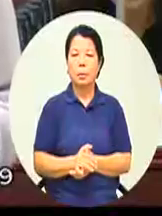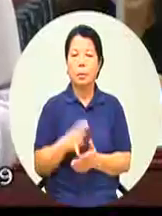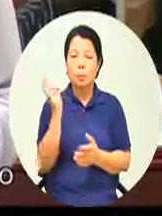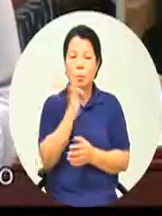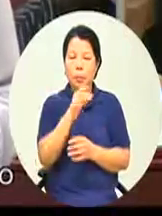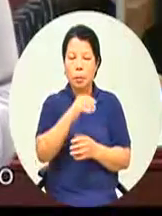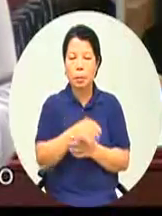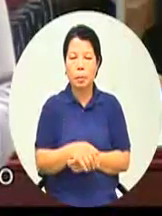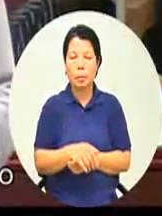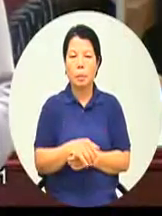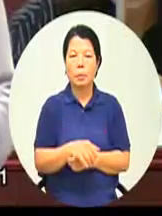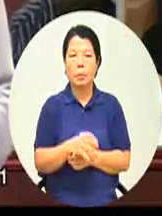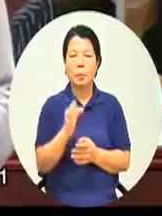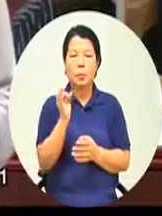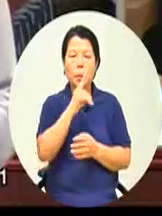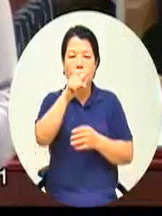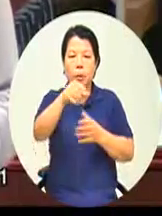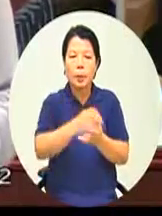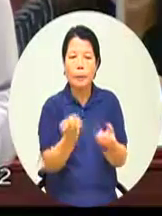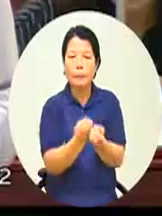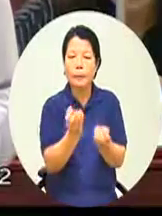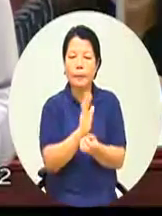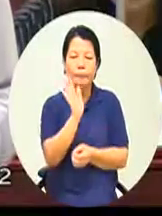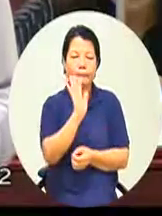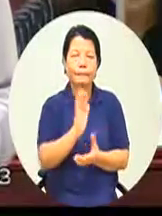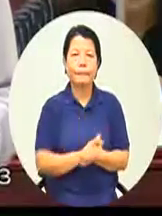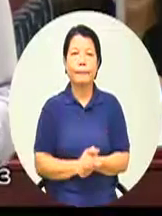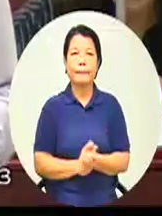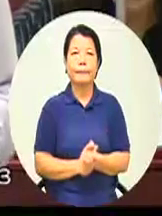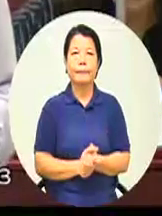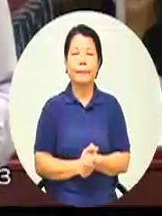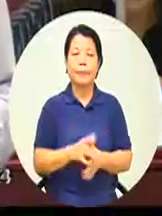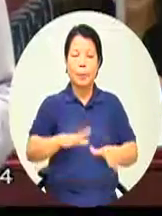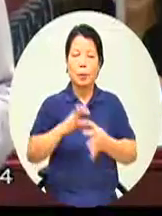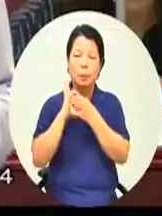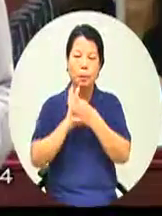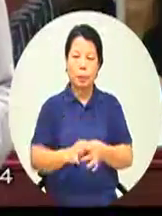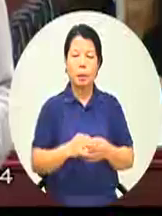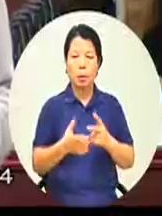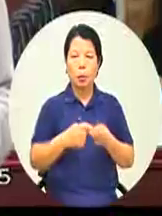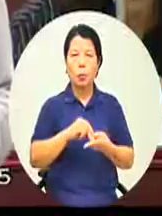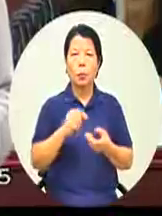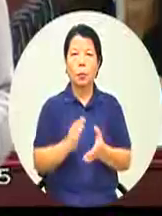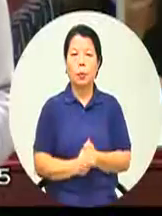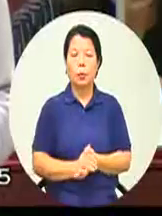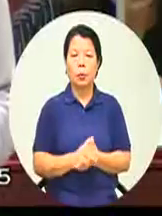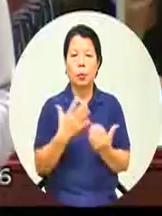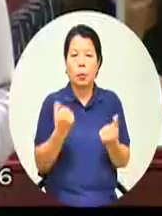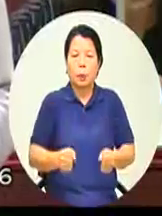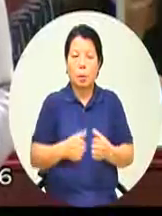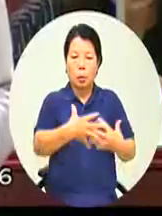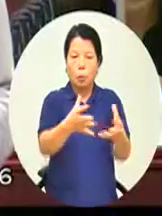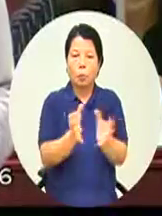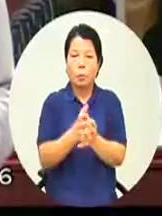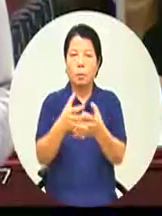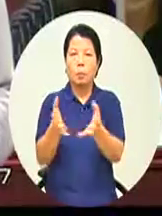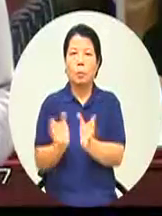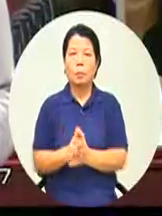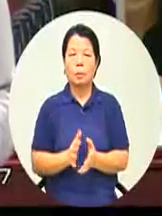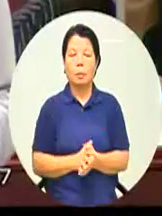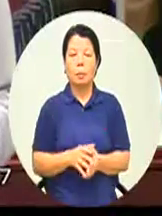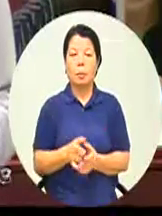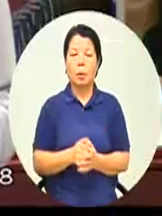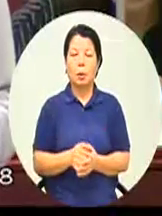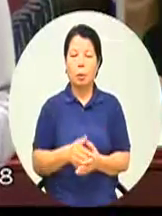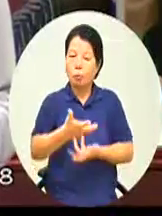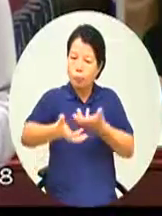真的，因为我们一直希望能够继续的跟那些在地的一些团体哦，不断的